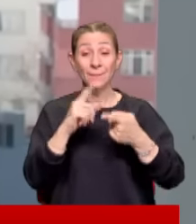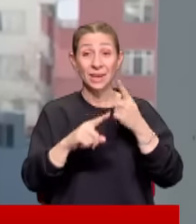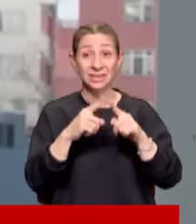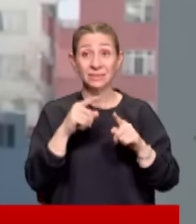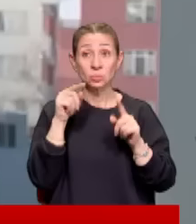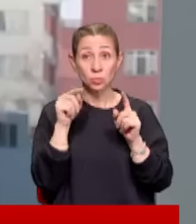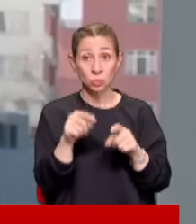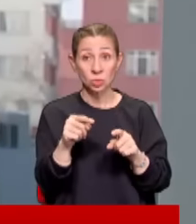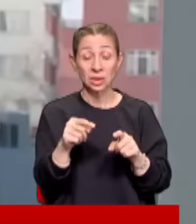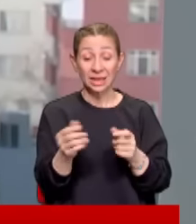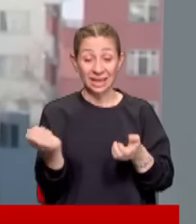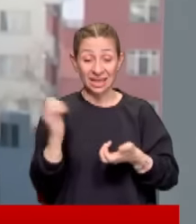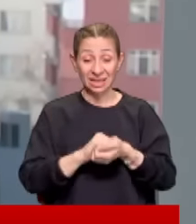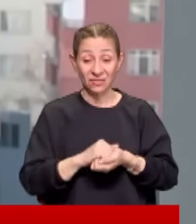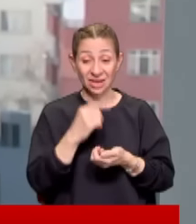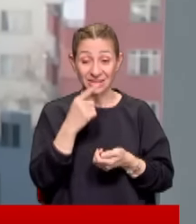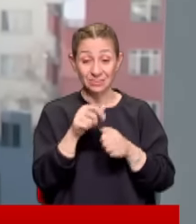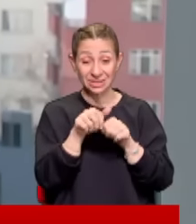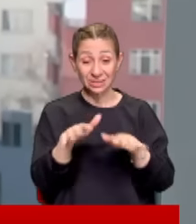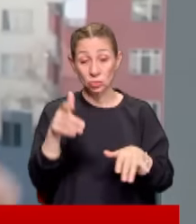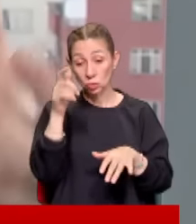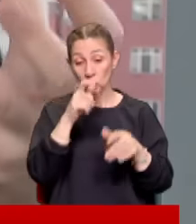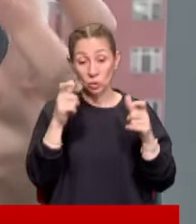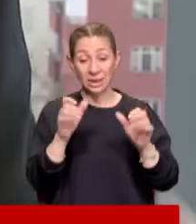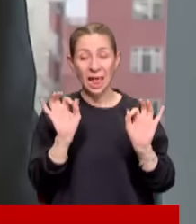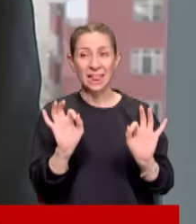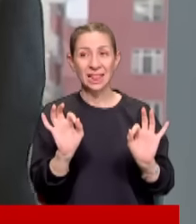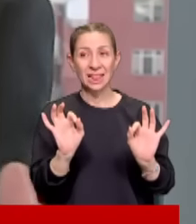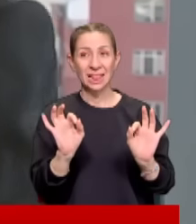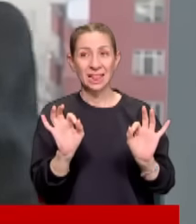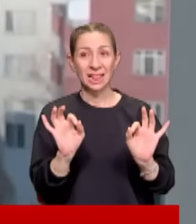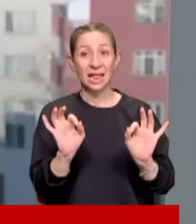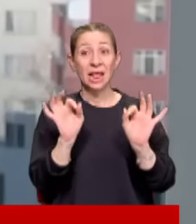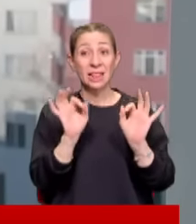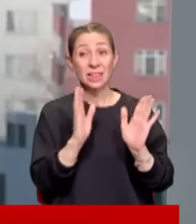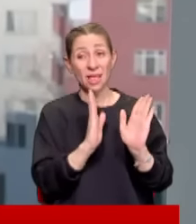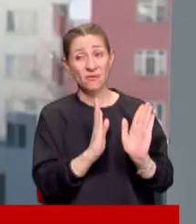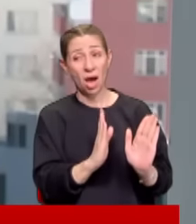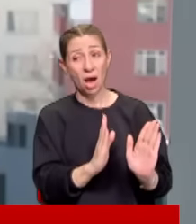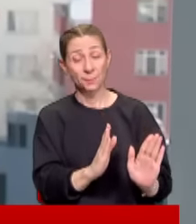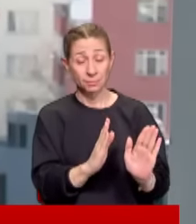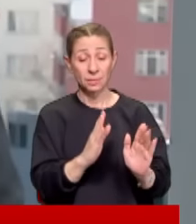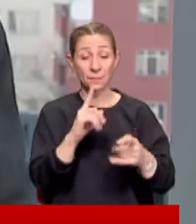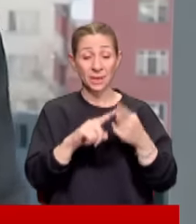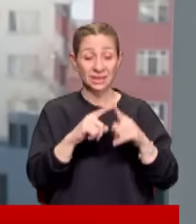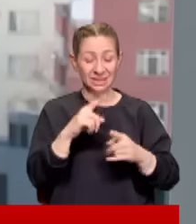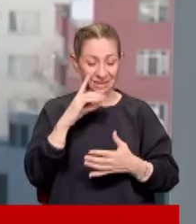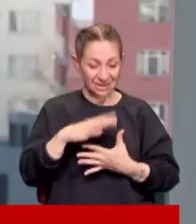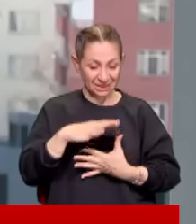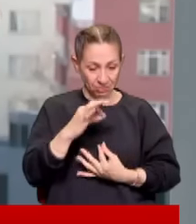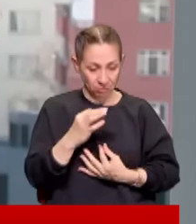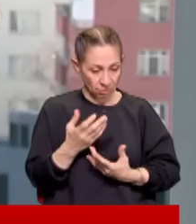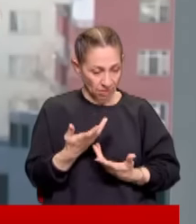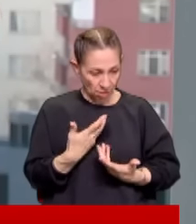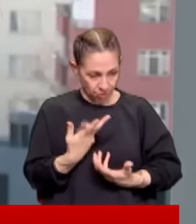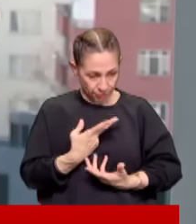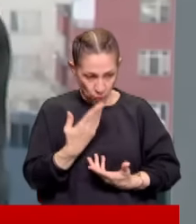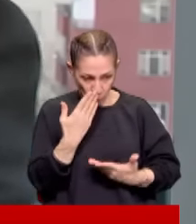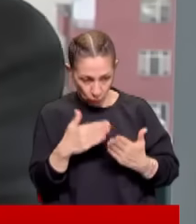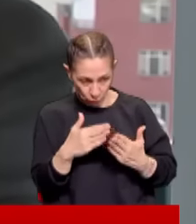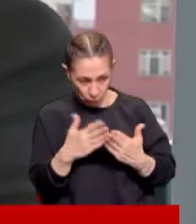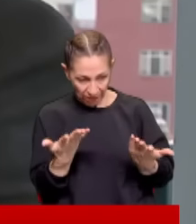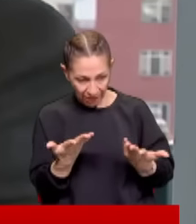bu ittifak dediğimiz sistemin Türkiye'de kalıcılaşması. Kalıcılaşırken partilerin kimliksizleştirilmesi gibi birçok